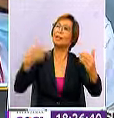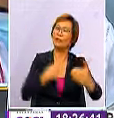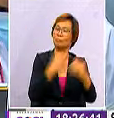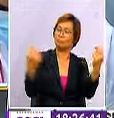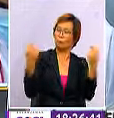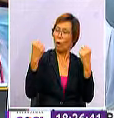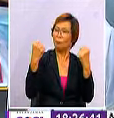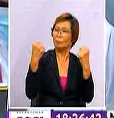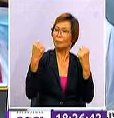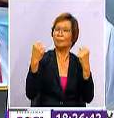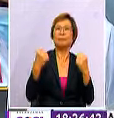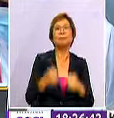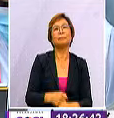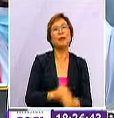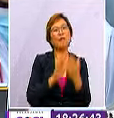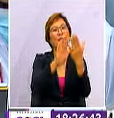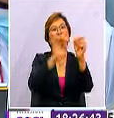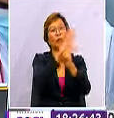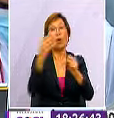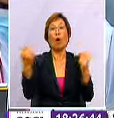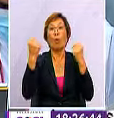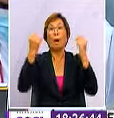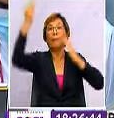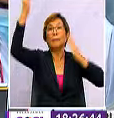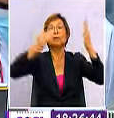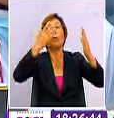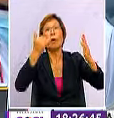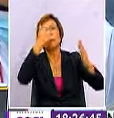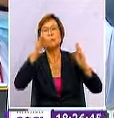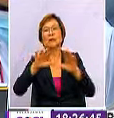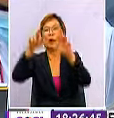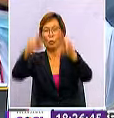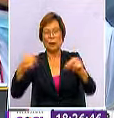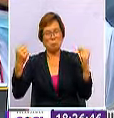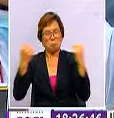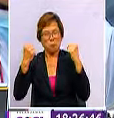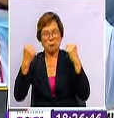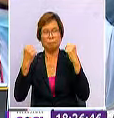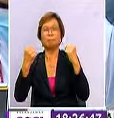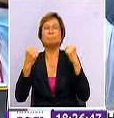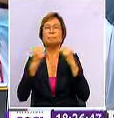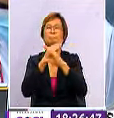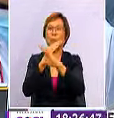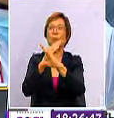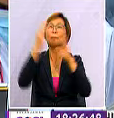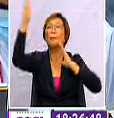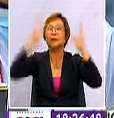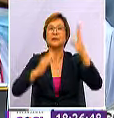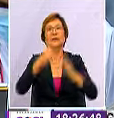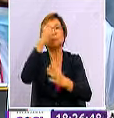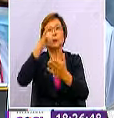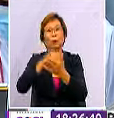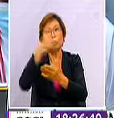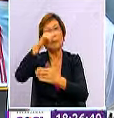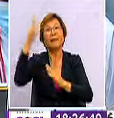kuat menggagahi semua ini. Kuatnya negara ini adalah kerana rakyatnya tabah berkorban membenting negara. Maka sebab